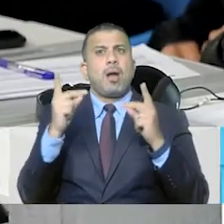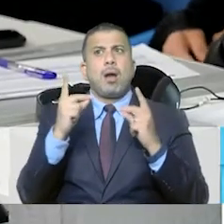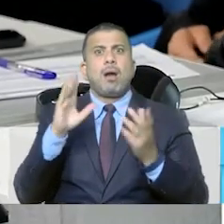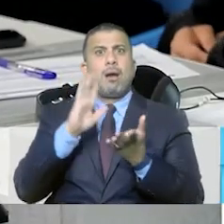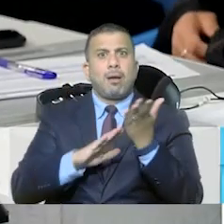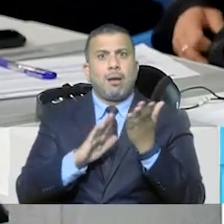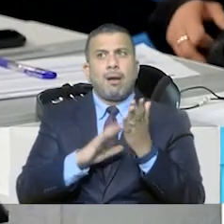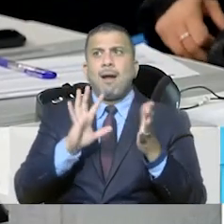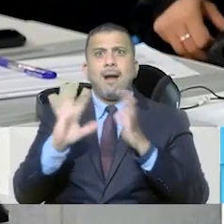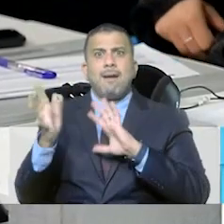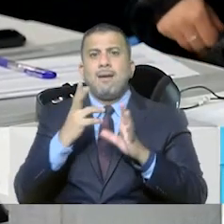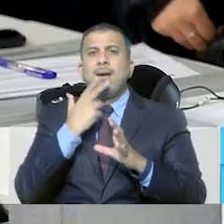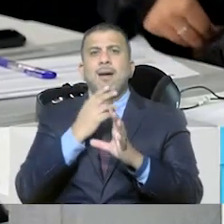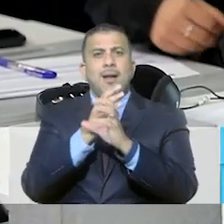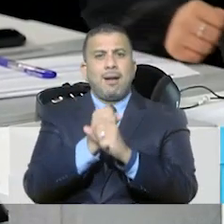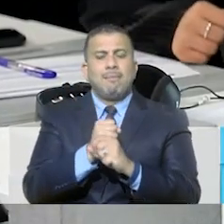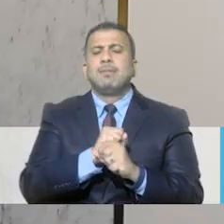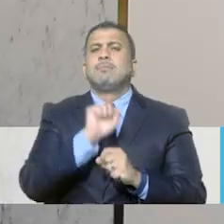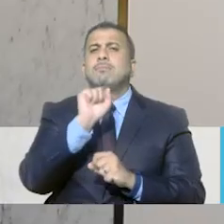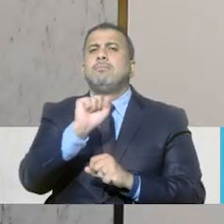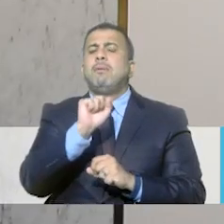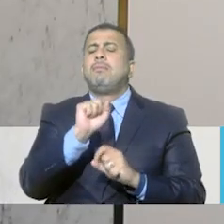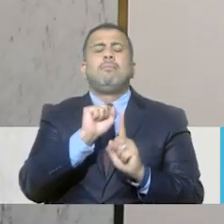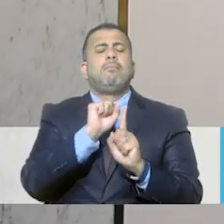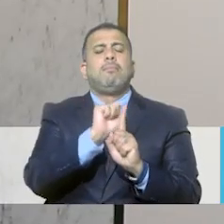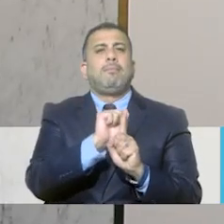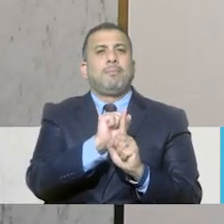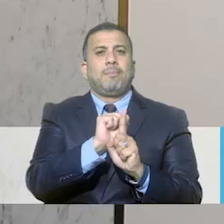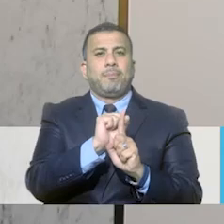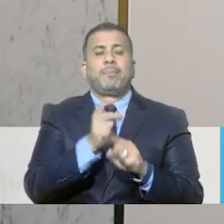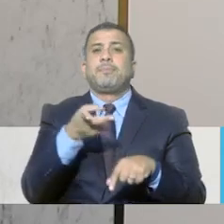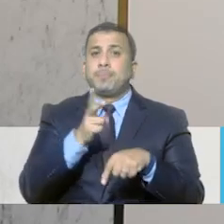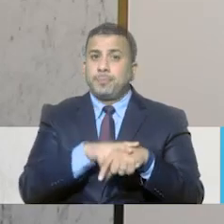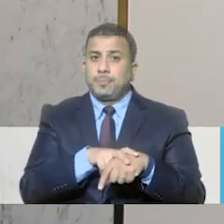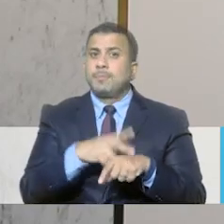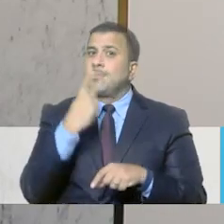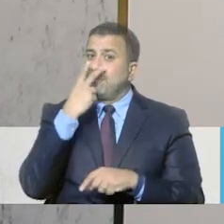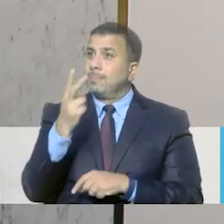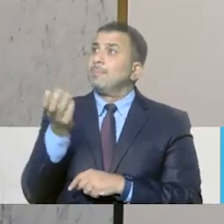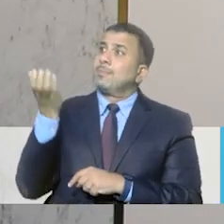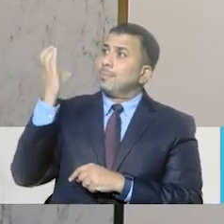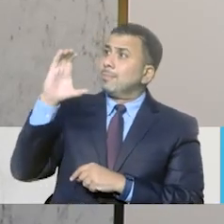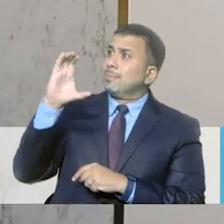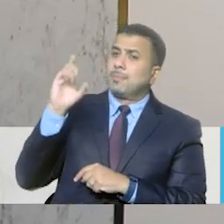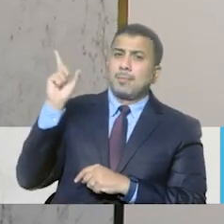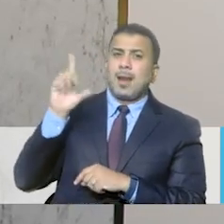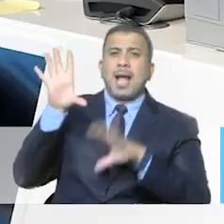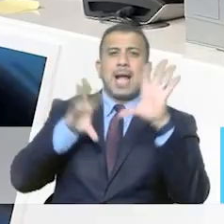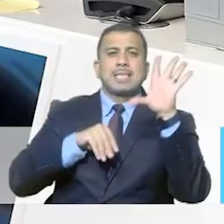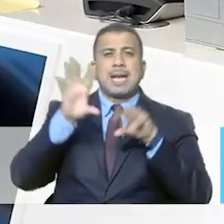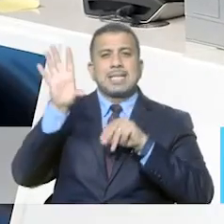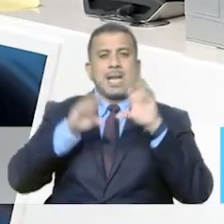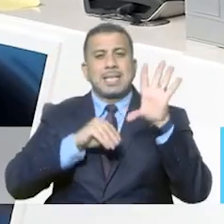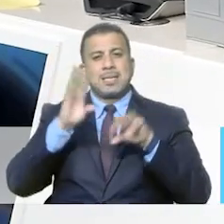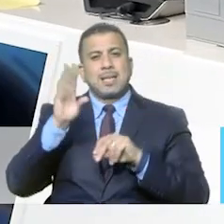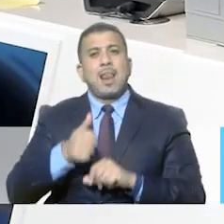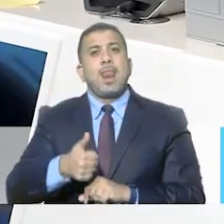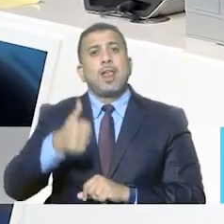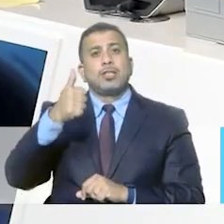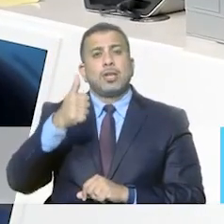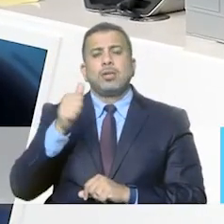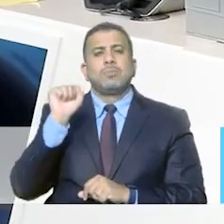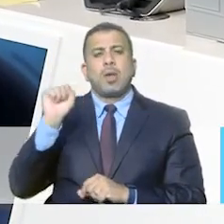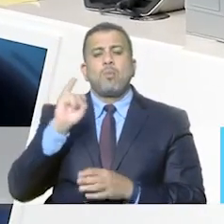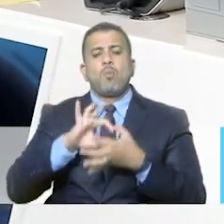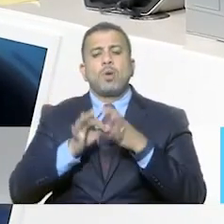وغيرها من المحاور المتعلقة بهذا المجال، كما تم استعراض عدد من قصص النجاح في إطار